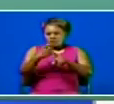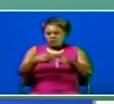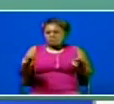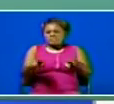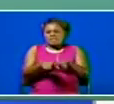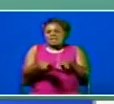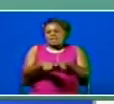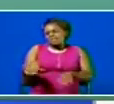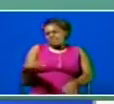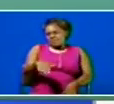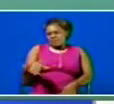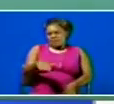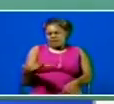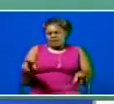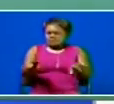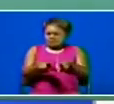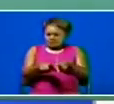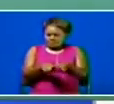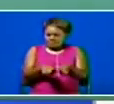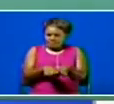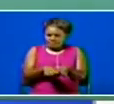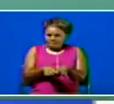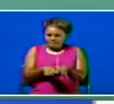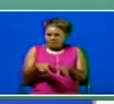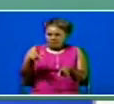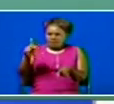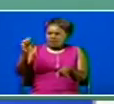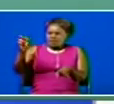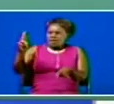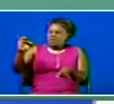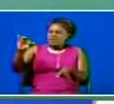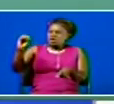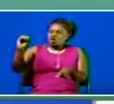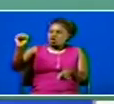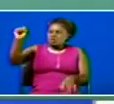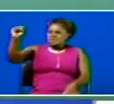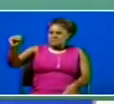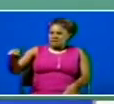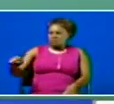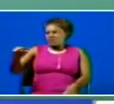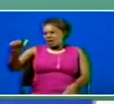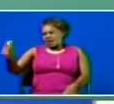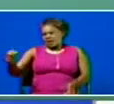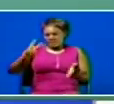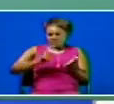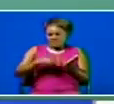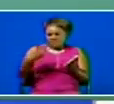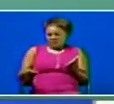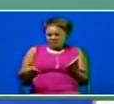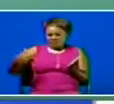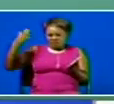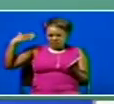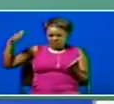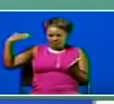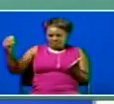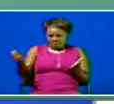area. And also in the Kerio now, Kerio South, another one fell sometimes